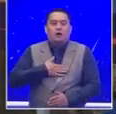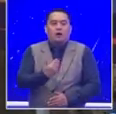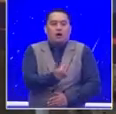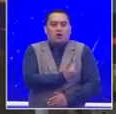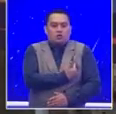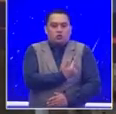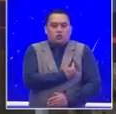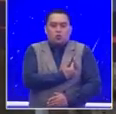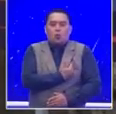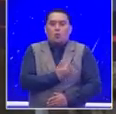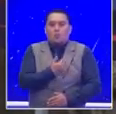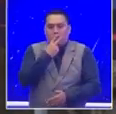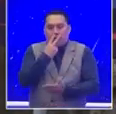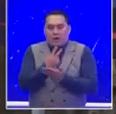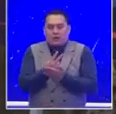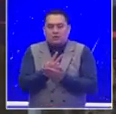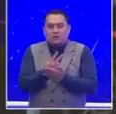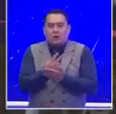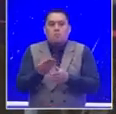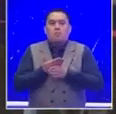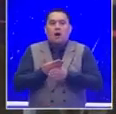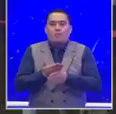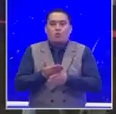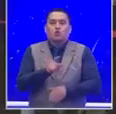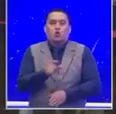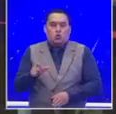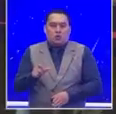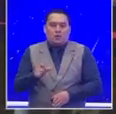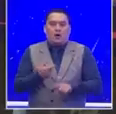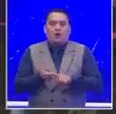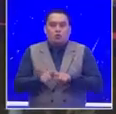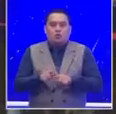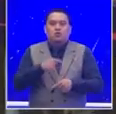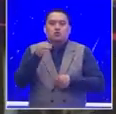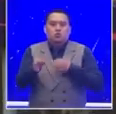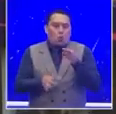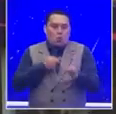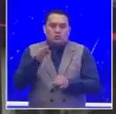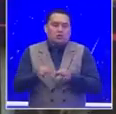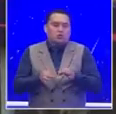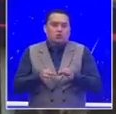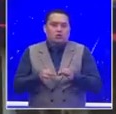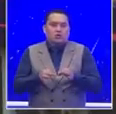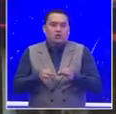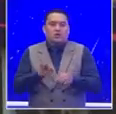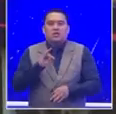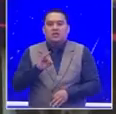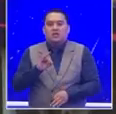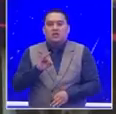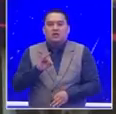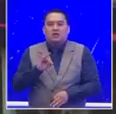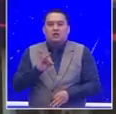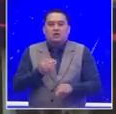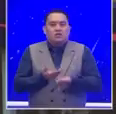свою гражданскую сознательность и помочь тем людям, которые круглосуточно стоят на постах. И в